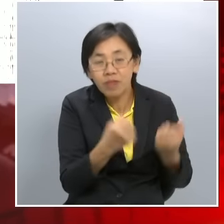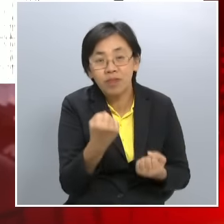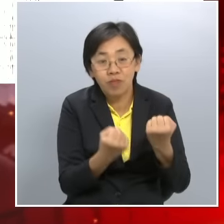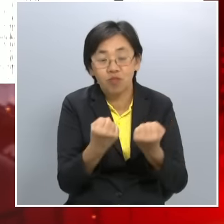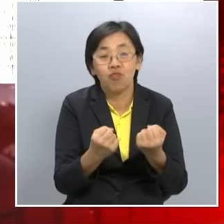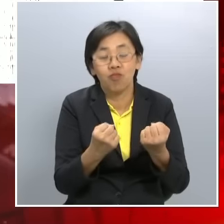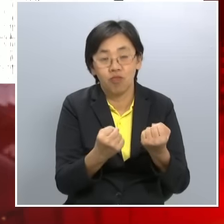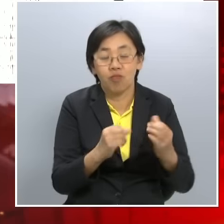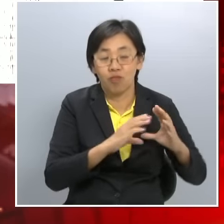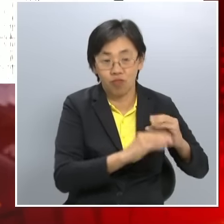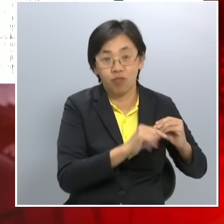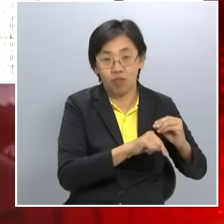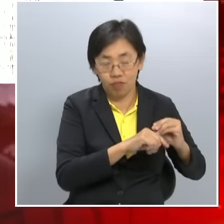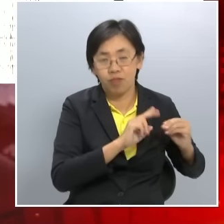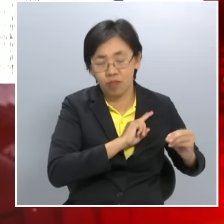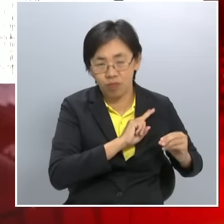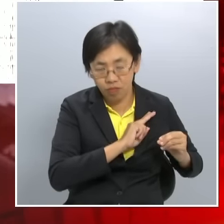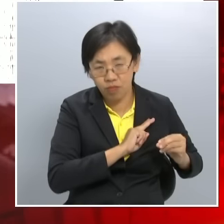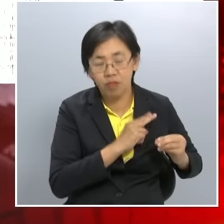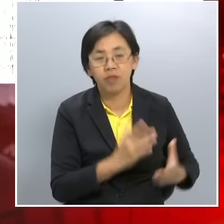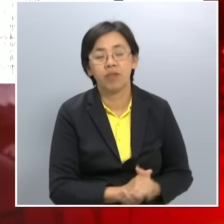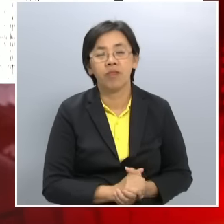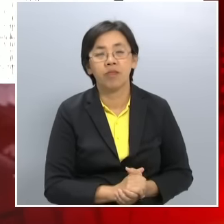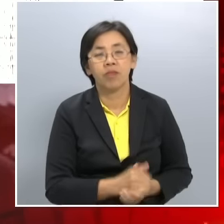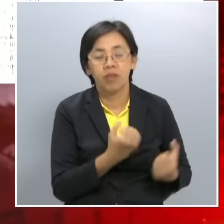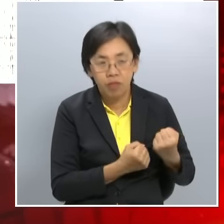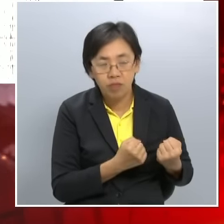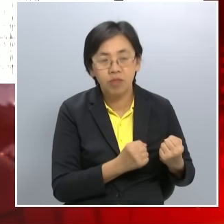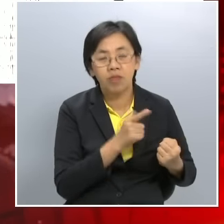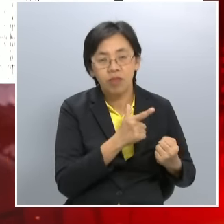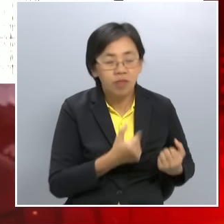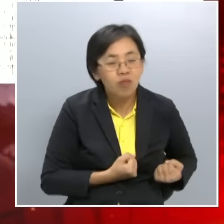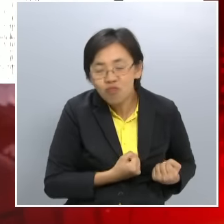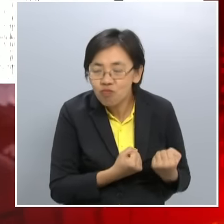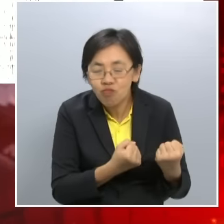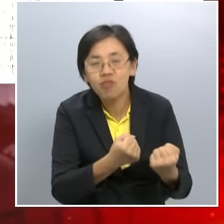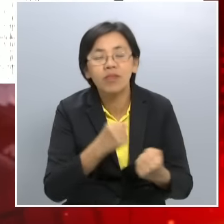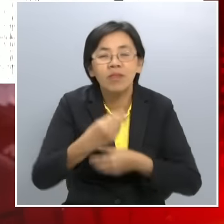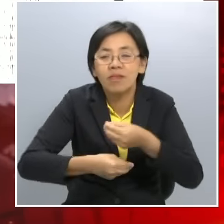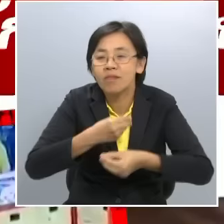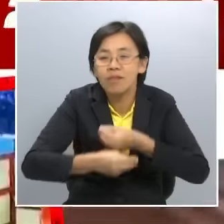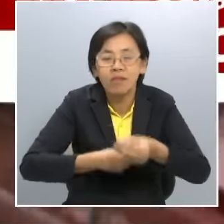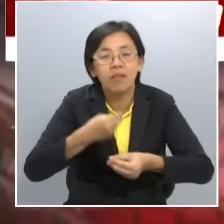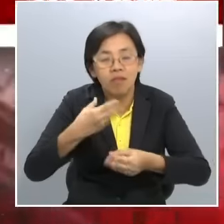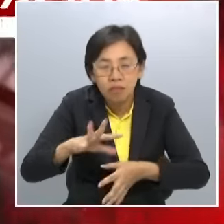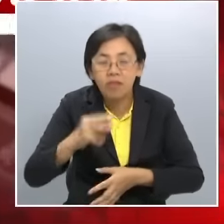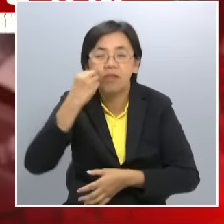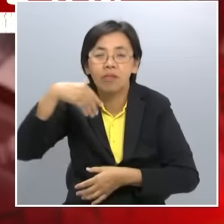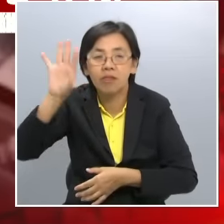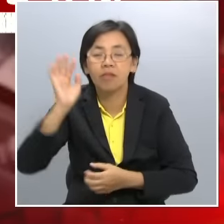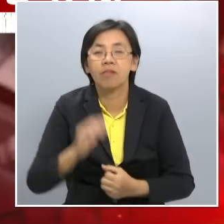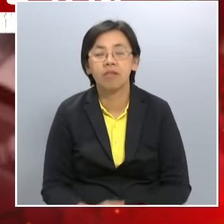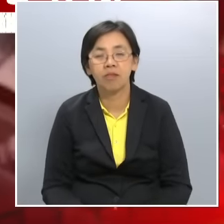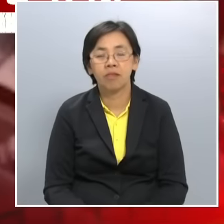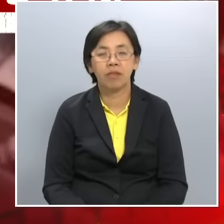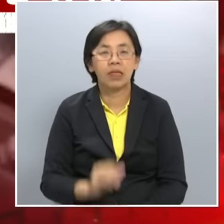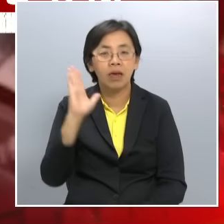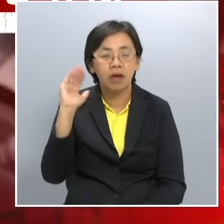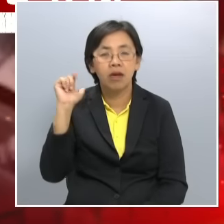ตนเองอีกครั้งนึงแล้วนำรถของตนเองกับทองเนี่ยไปตระเวนขายบางส่วนก่อนที่จะกลับบ้านขณะที่พ่